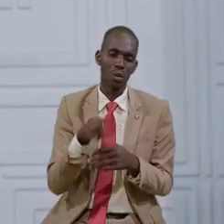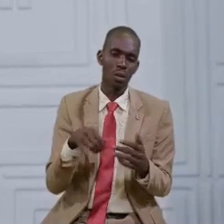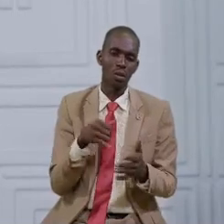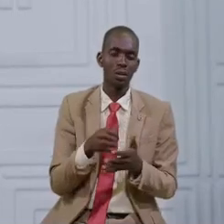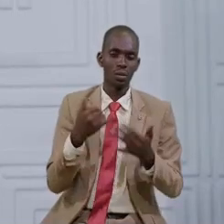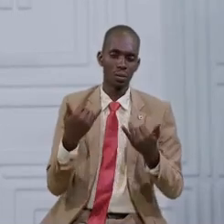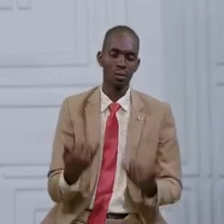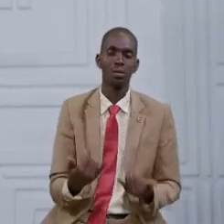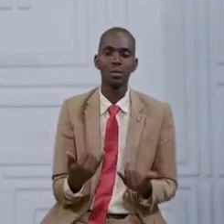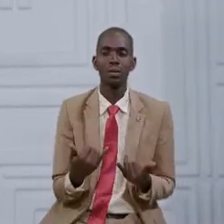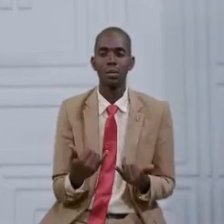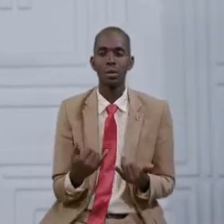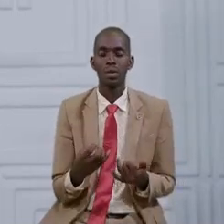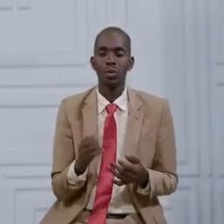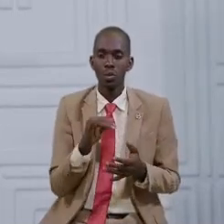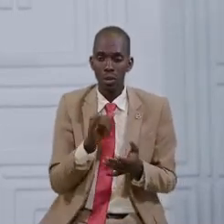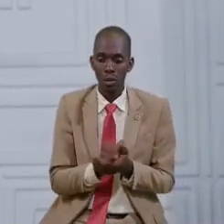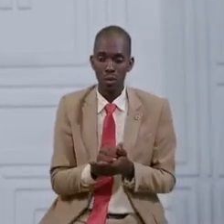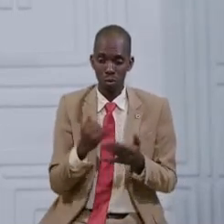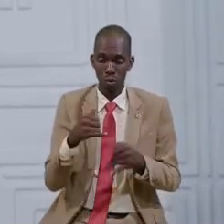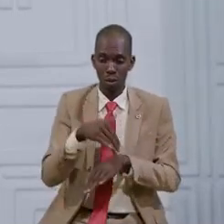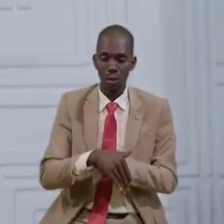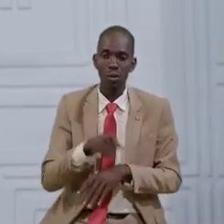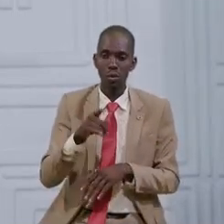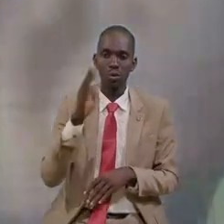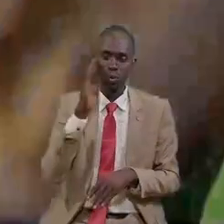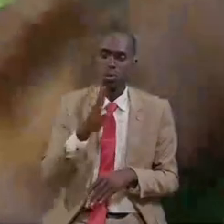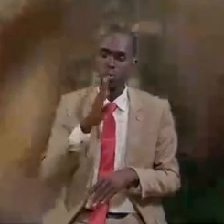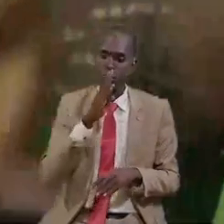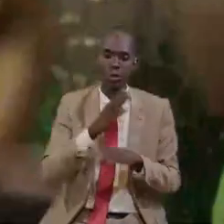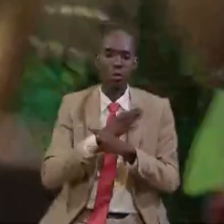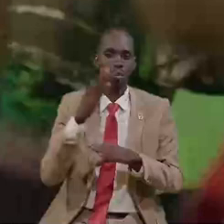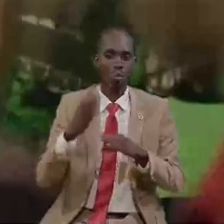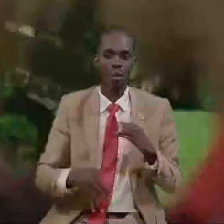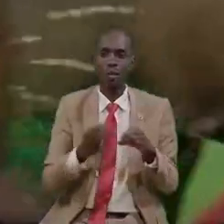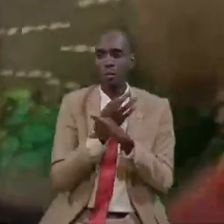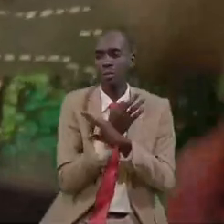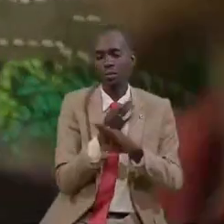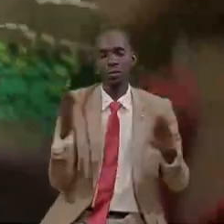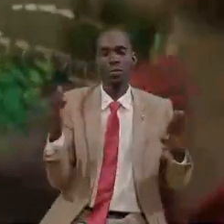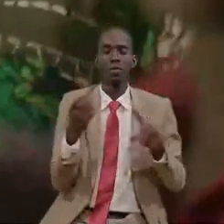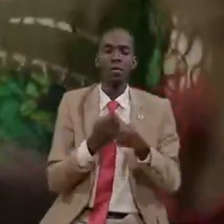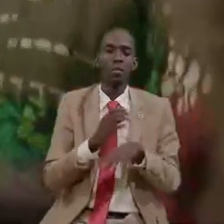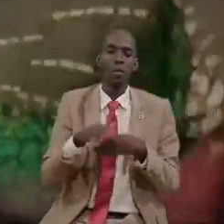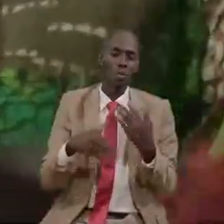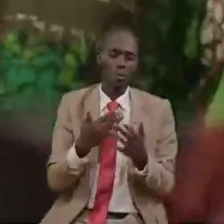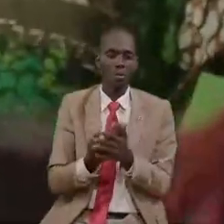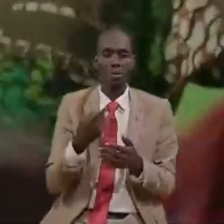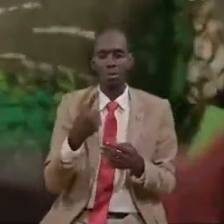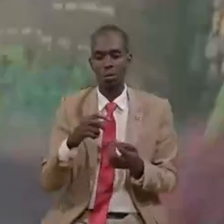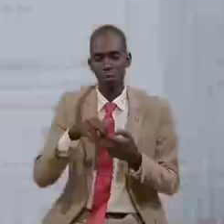Les conseillers doivent prendre tout le monde en compte afin de ne